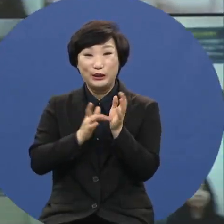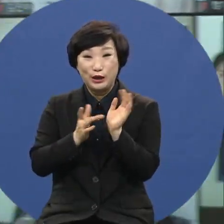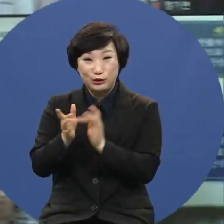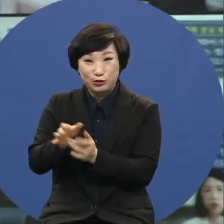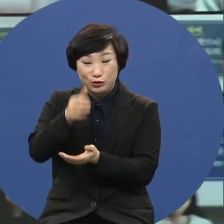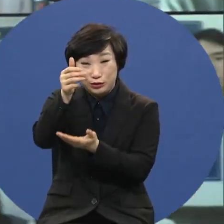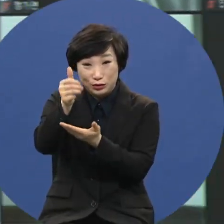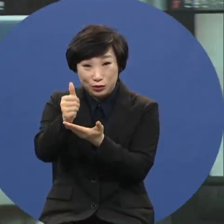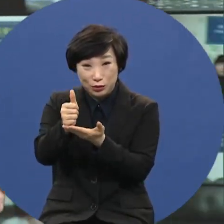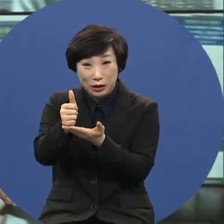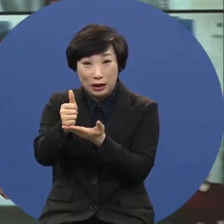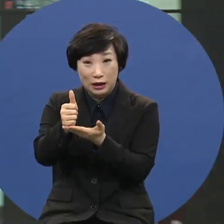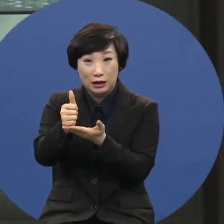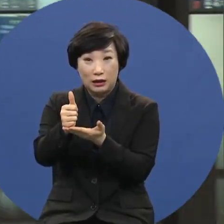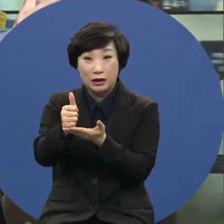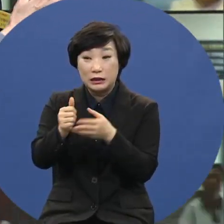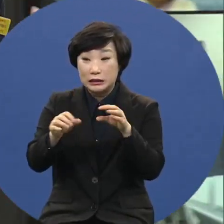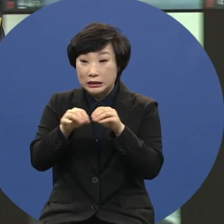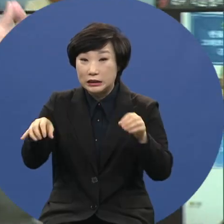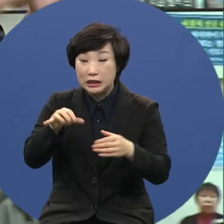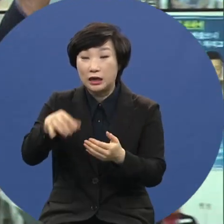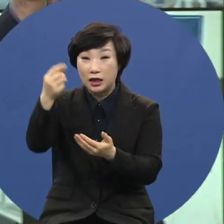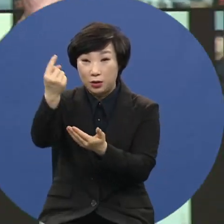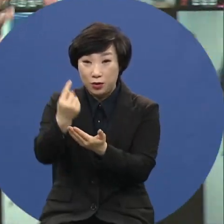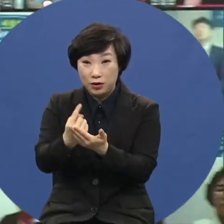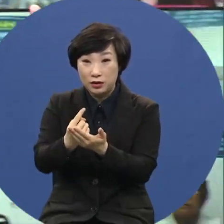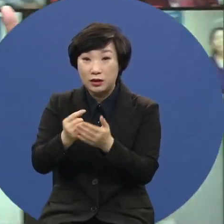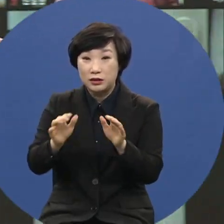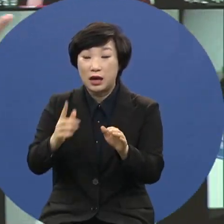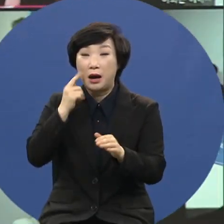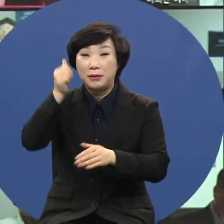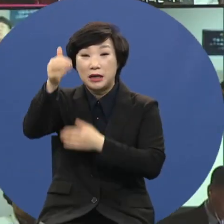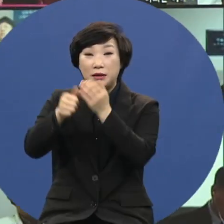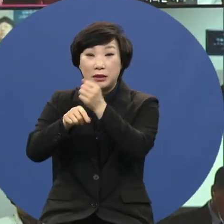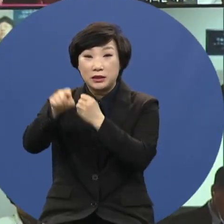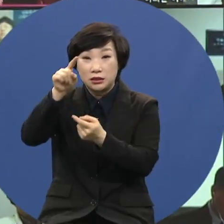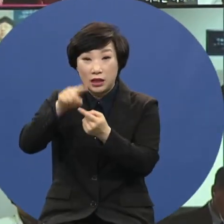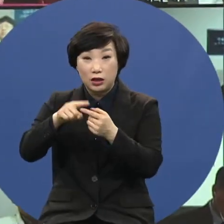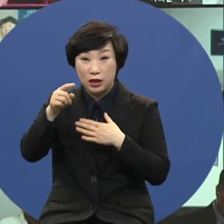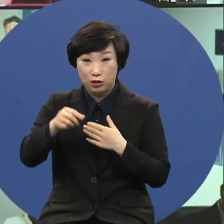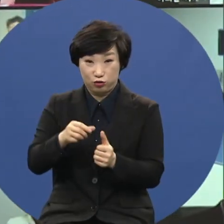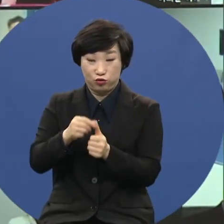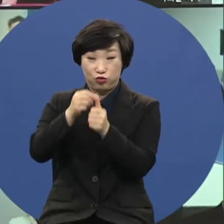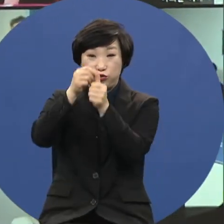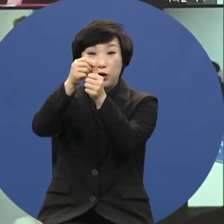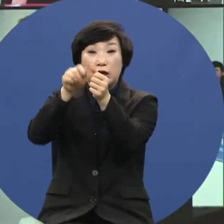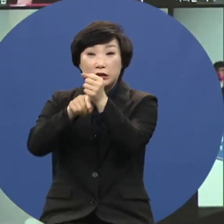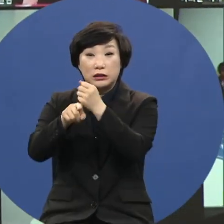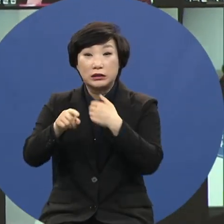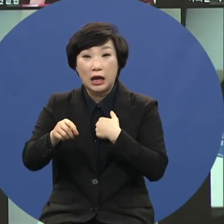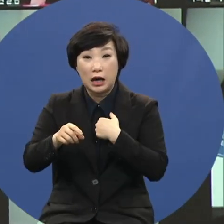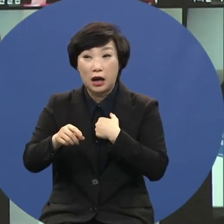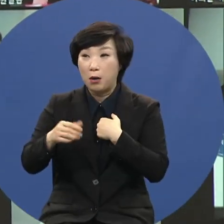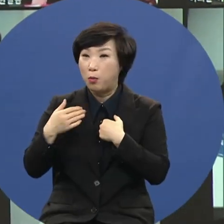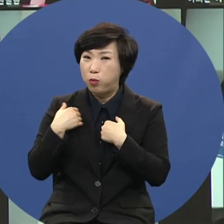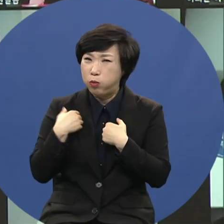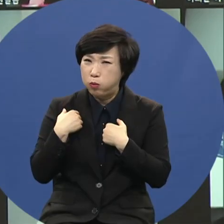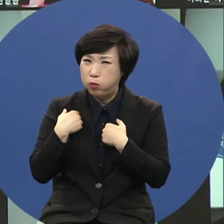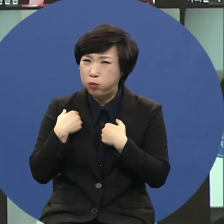예수 그리스도가 이 땅에 오셔서 아버지 뜻대로 나를 구원하신 그 뜻을 내가